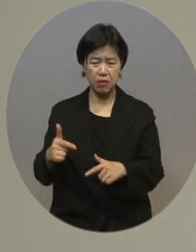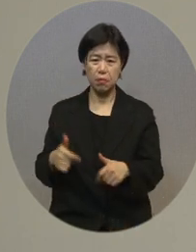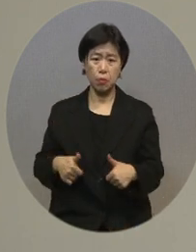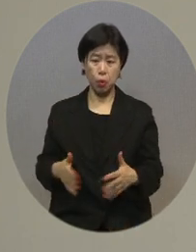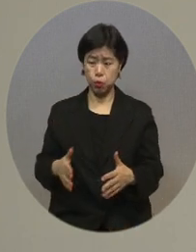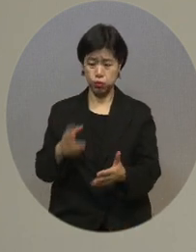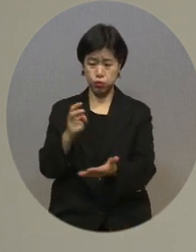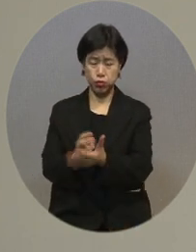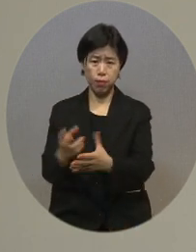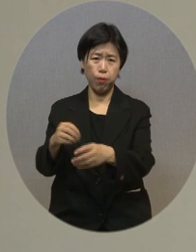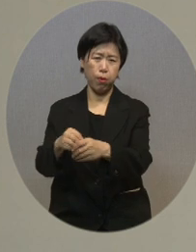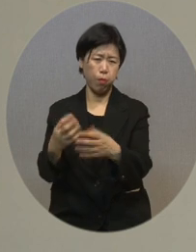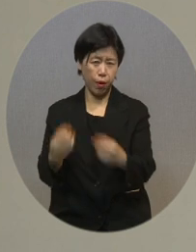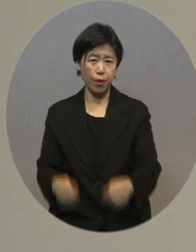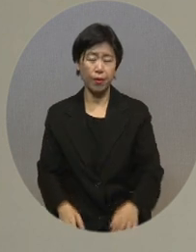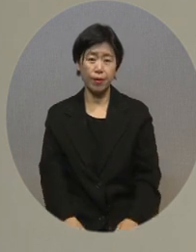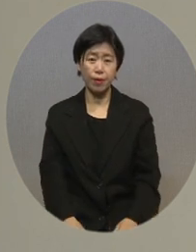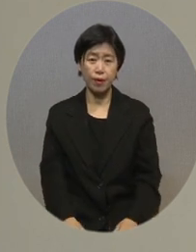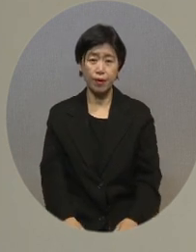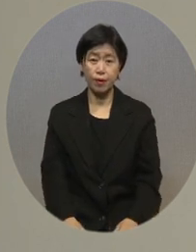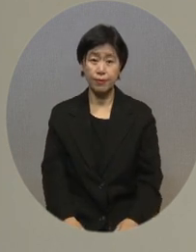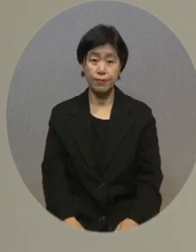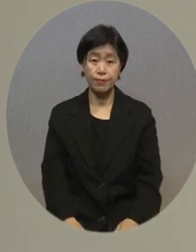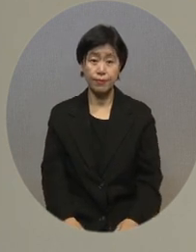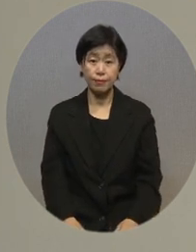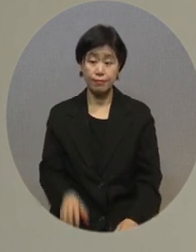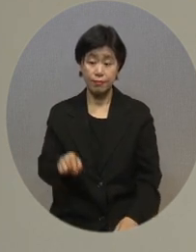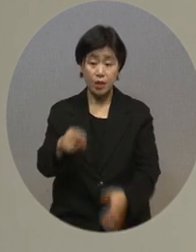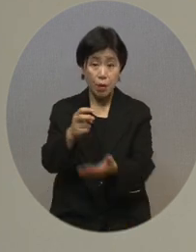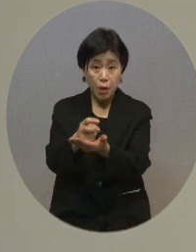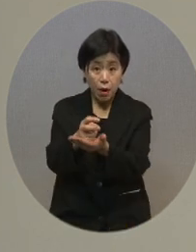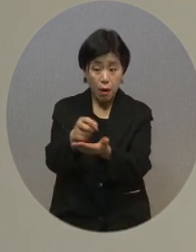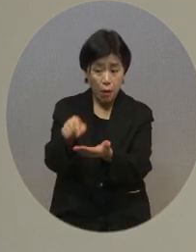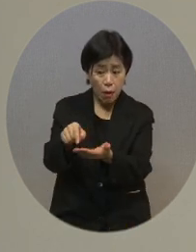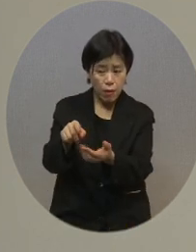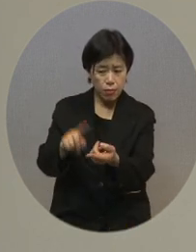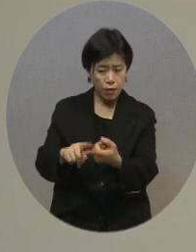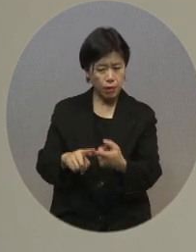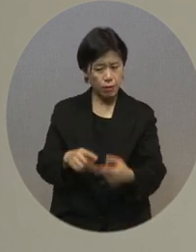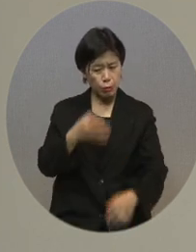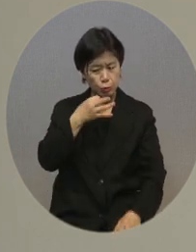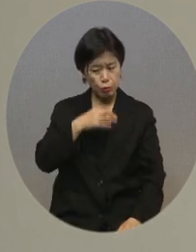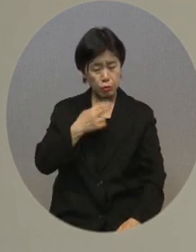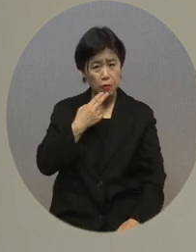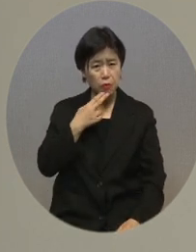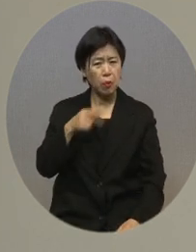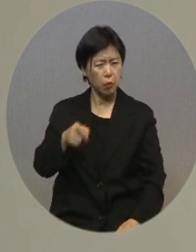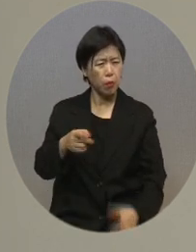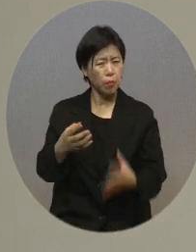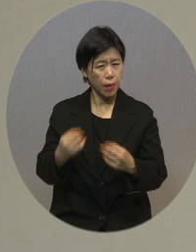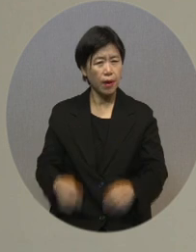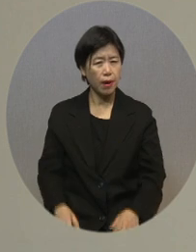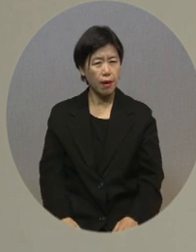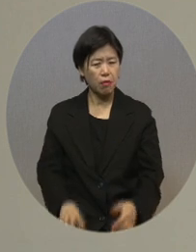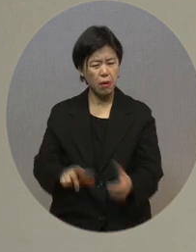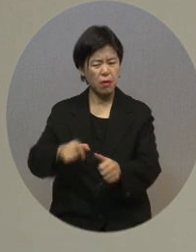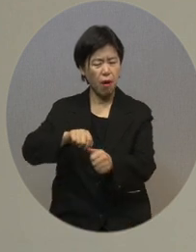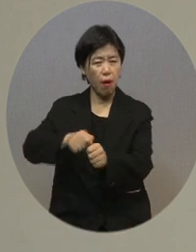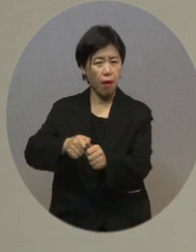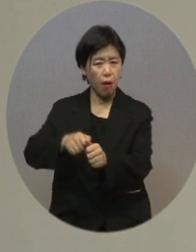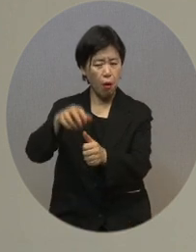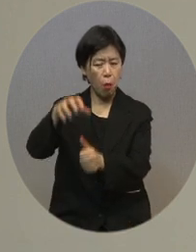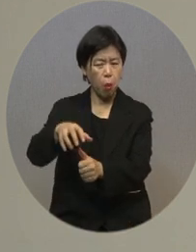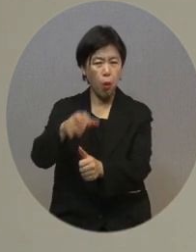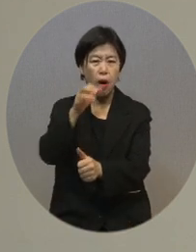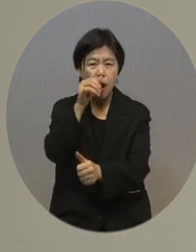있었고, 그렇죠. 예, 이미 그 규제의 실효성을 잃은 규제도 있었고, 과도한 규제도 있었고,